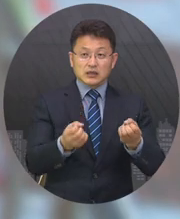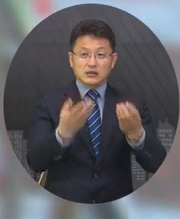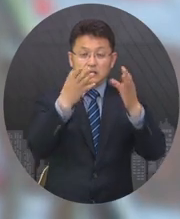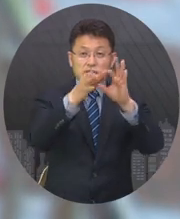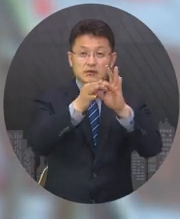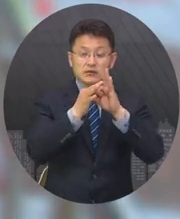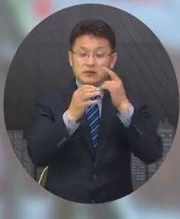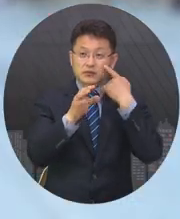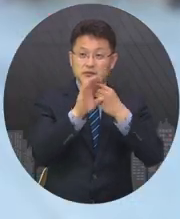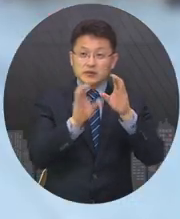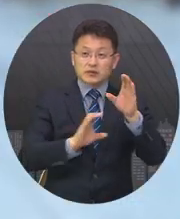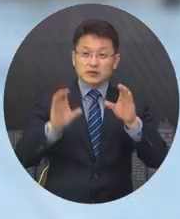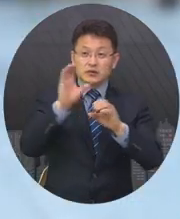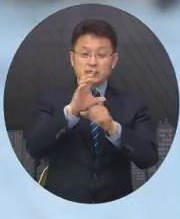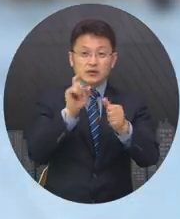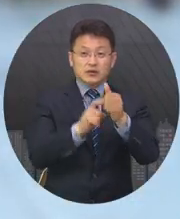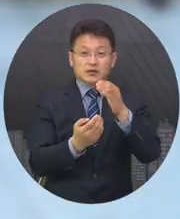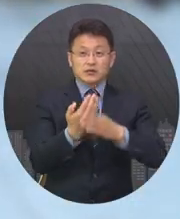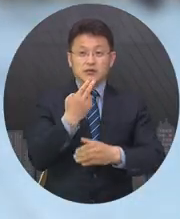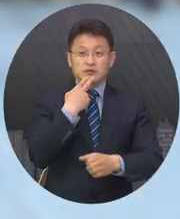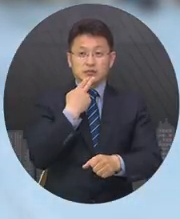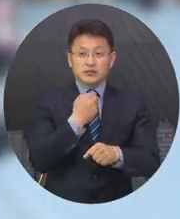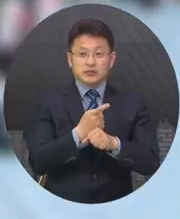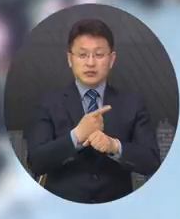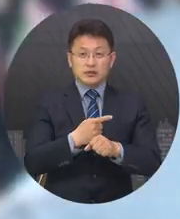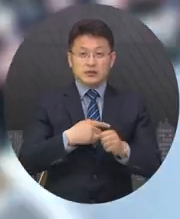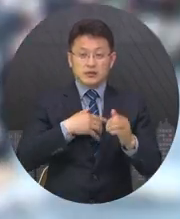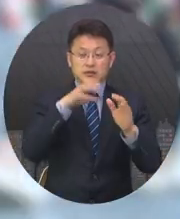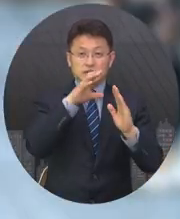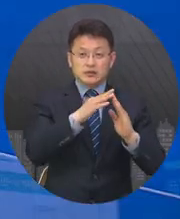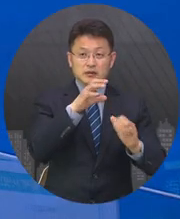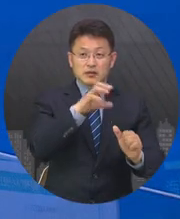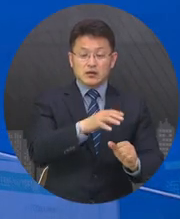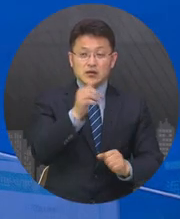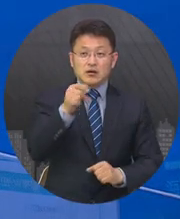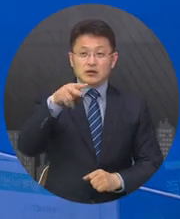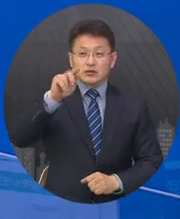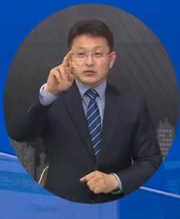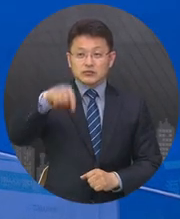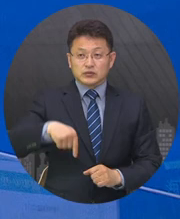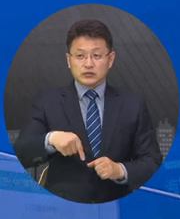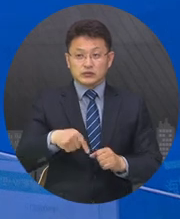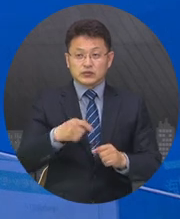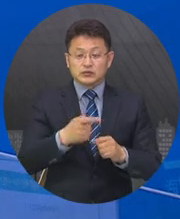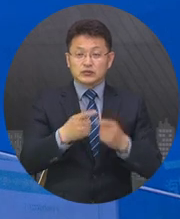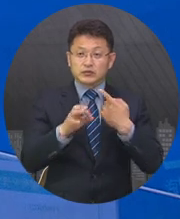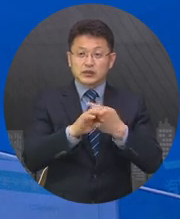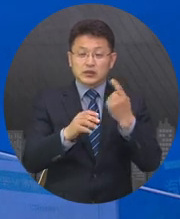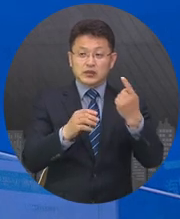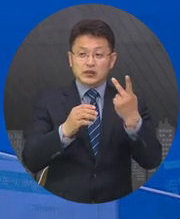관련해 추가 확진자는 없었으며 자가격리에 들어간 허성무 창원시장은